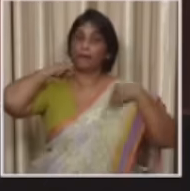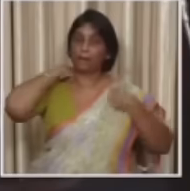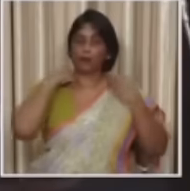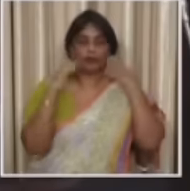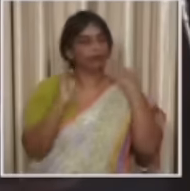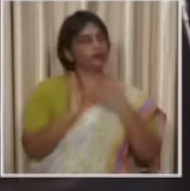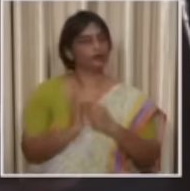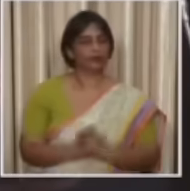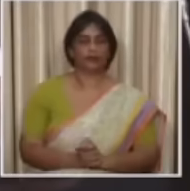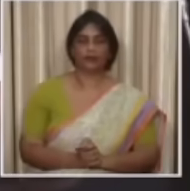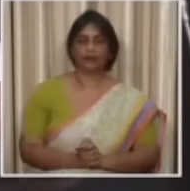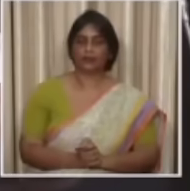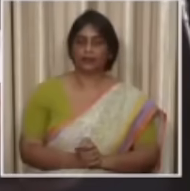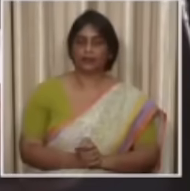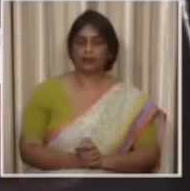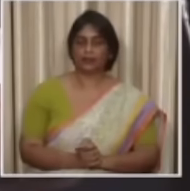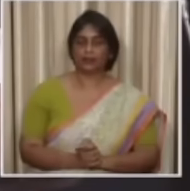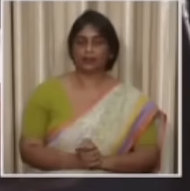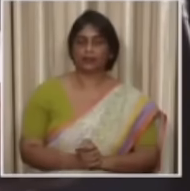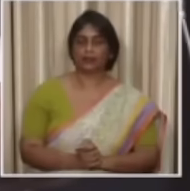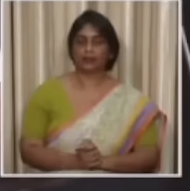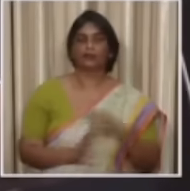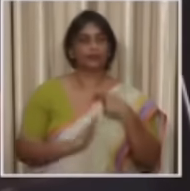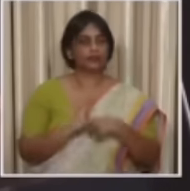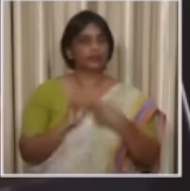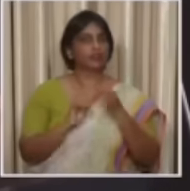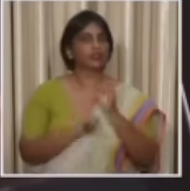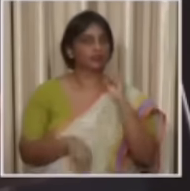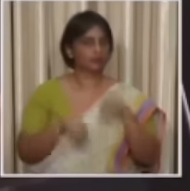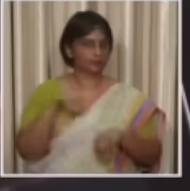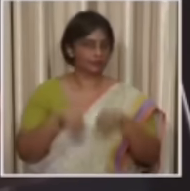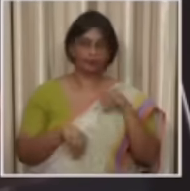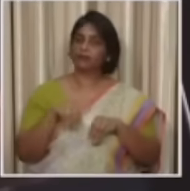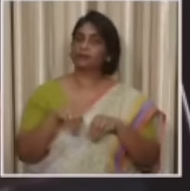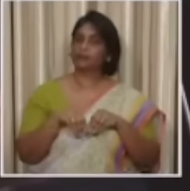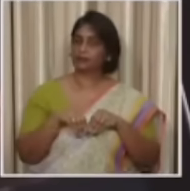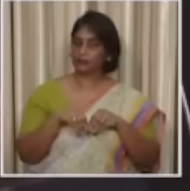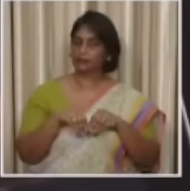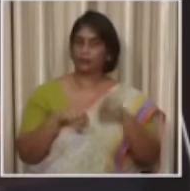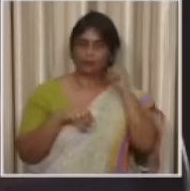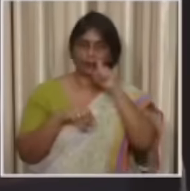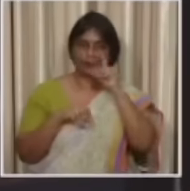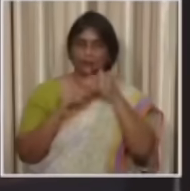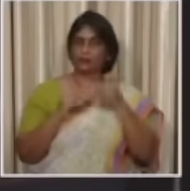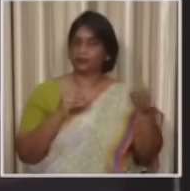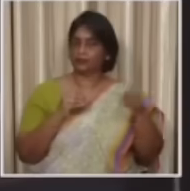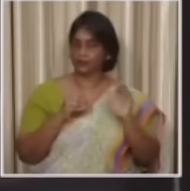gana dan me rate janadhipati mathiwarne තව මාස කිහිපයකින්